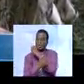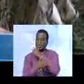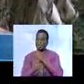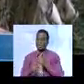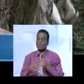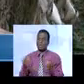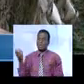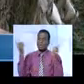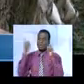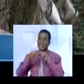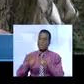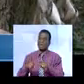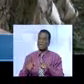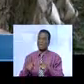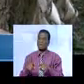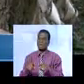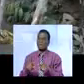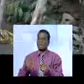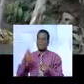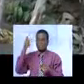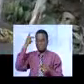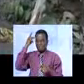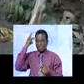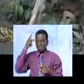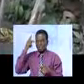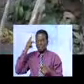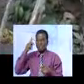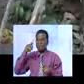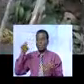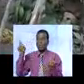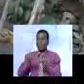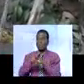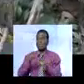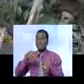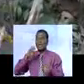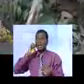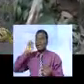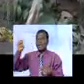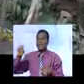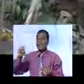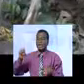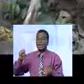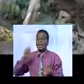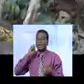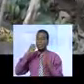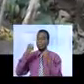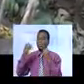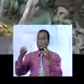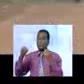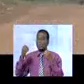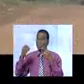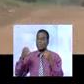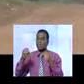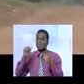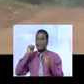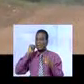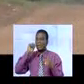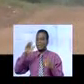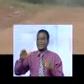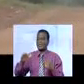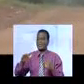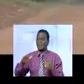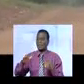je vends, c'est ça que je prends pour préparer. Tout comme Sylvie Osséry, elles sont nombreuses, ces femmes